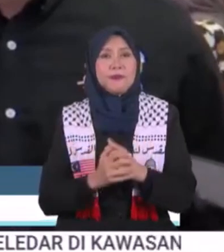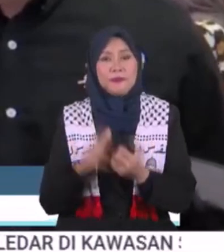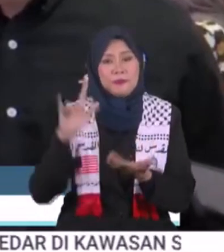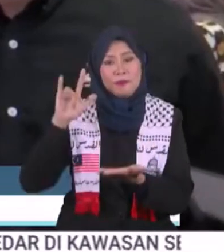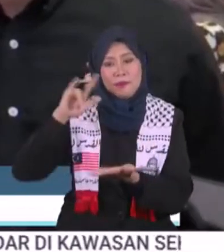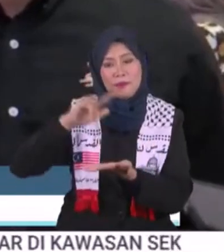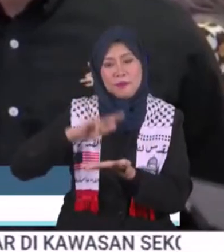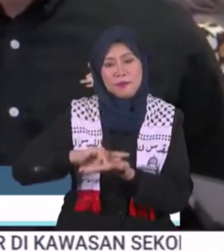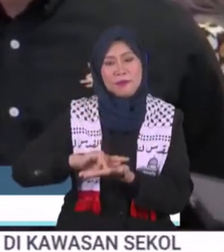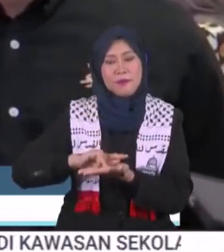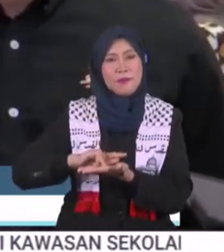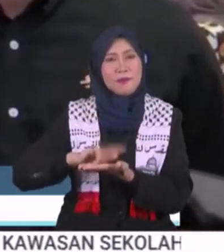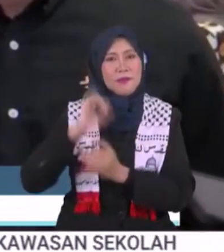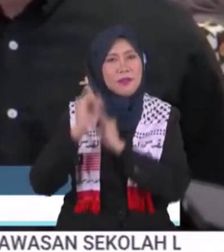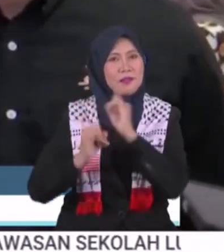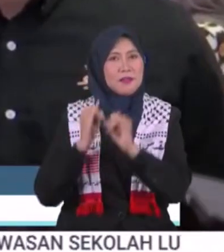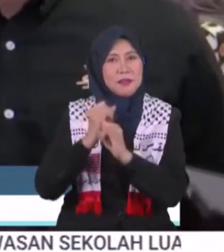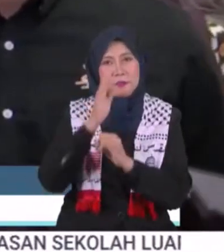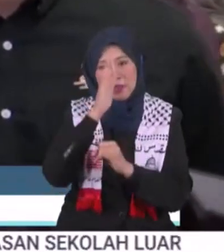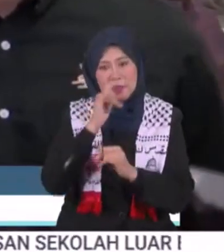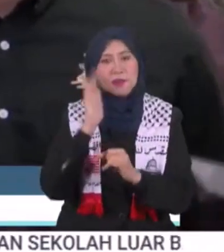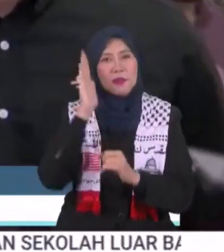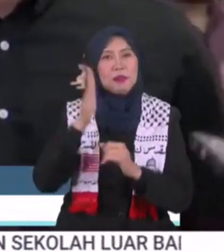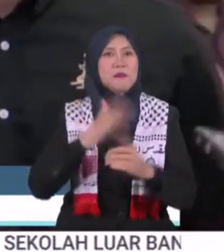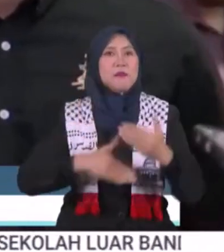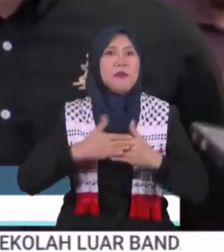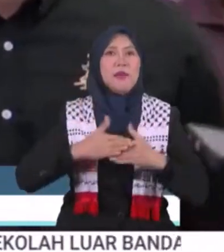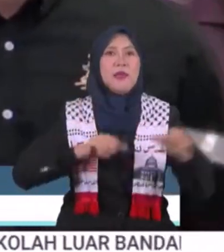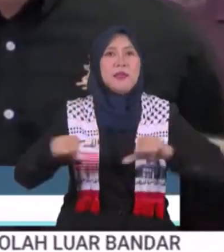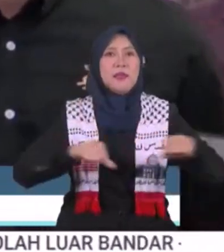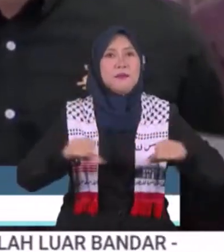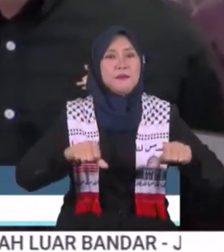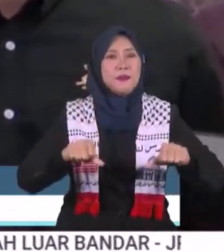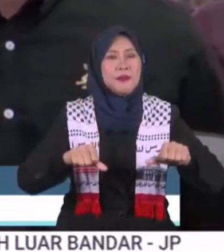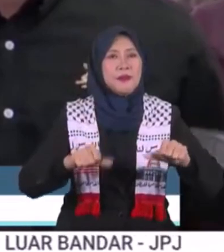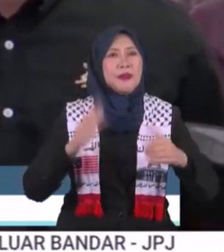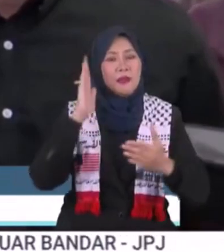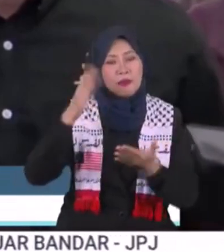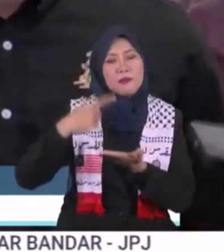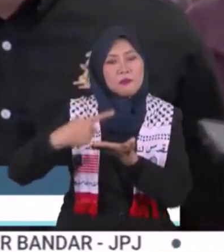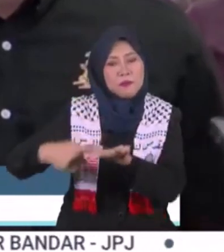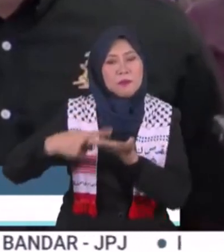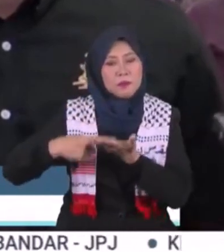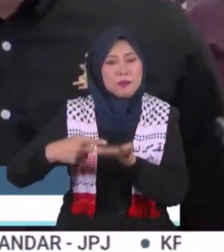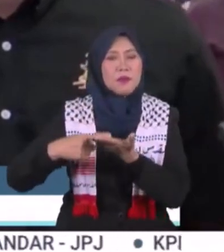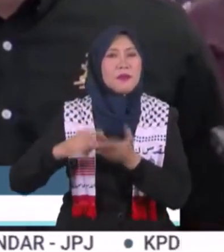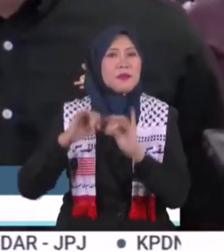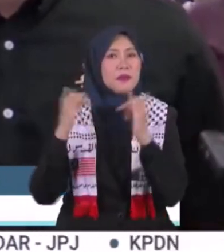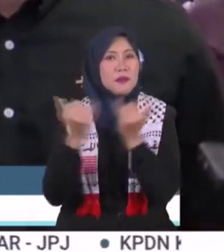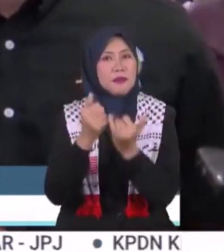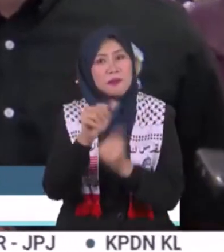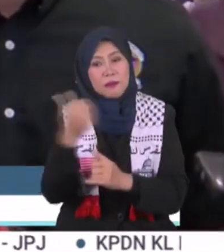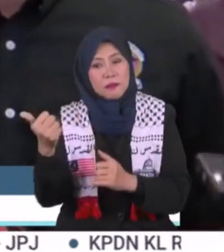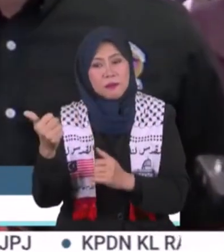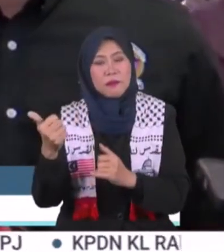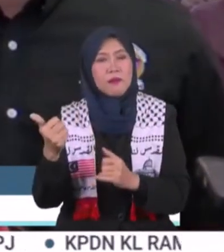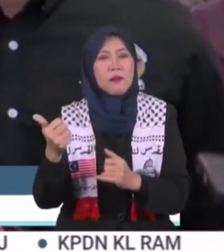Lapangan terbang antarabangsa Batu Berendam akan kembali aktif dan kita juga tengah berunding dengan beberapa syarikat lain untuk